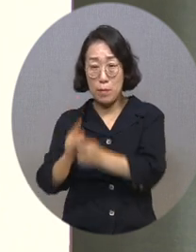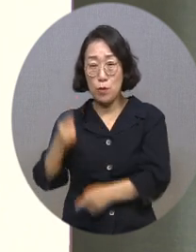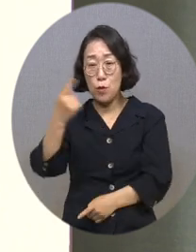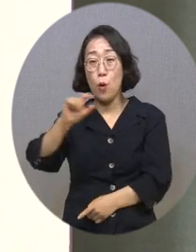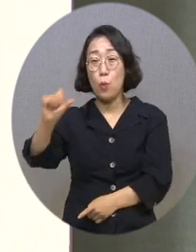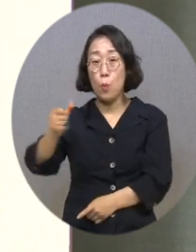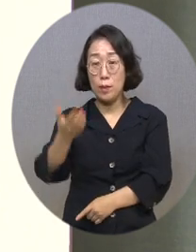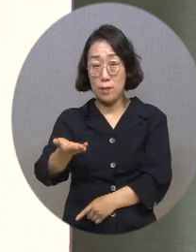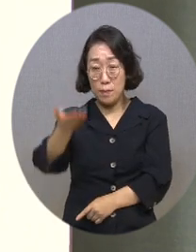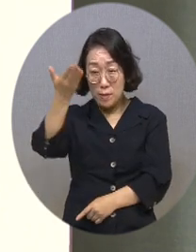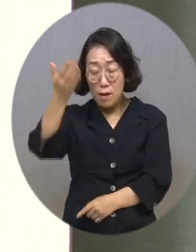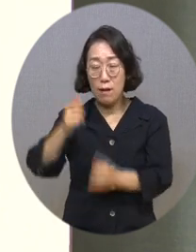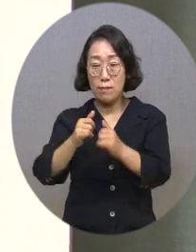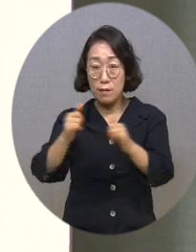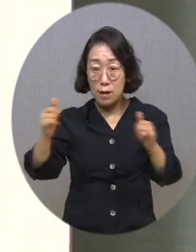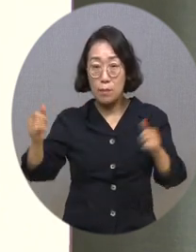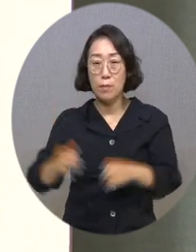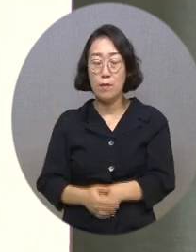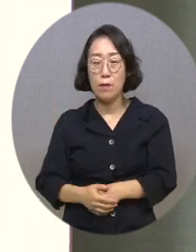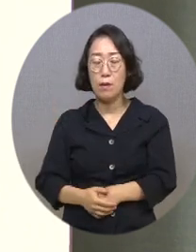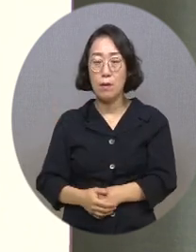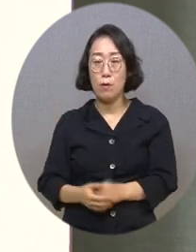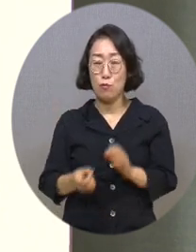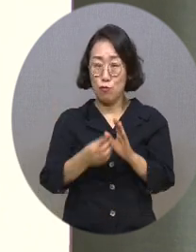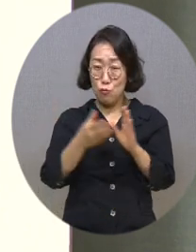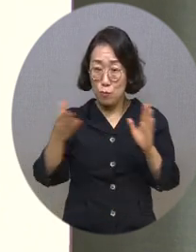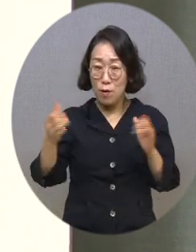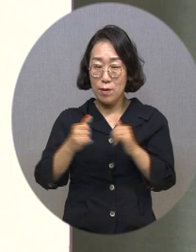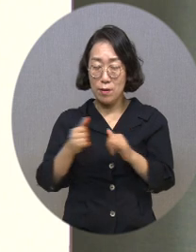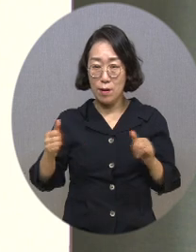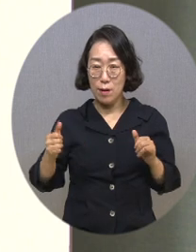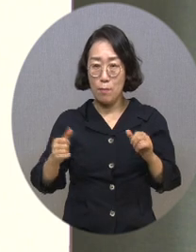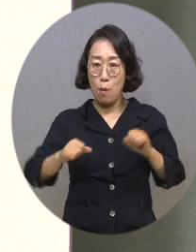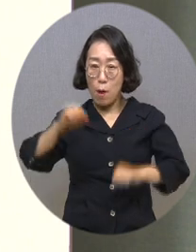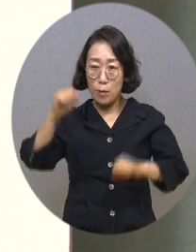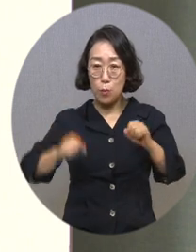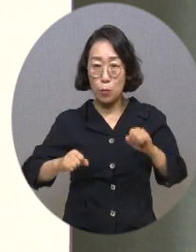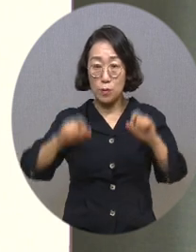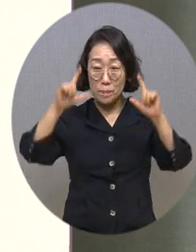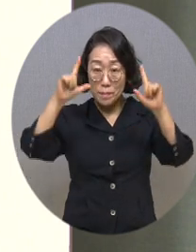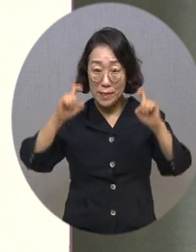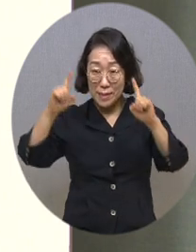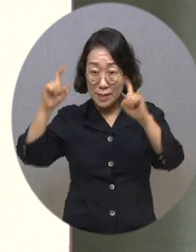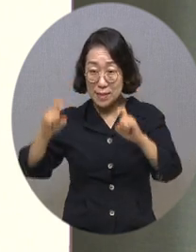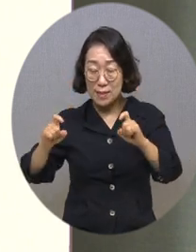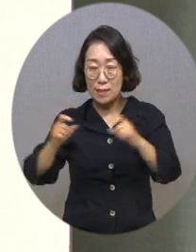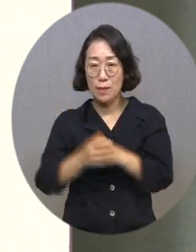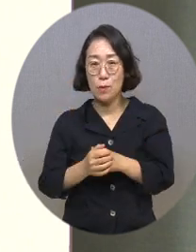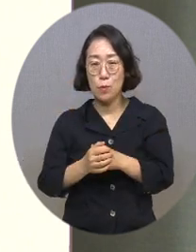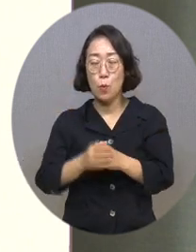인사들에게 그분의 여러 가지 활동 모습을 블로그로 뉴스를 담아서